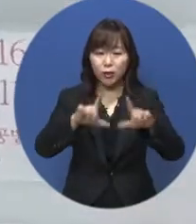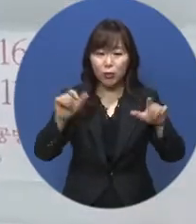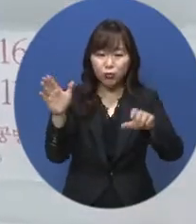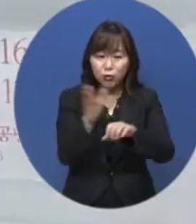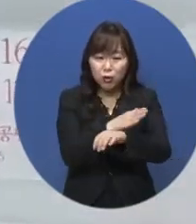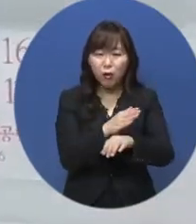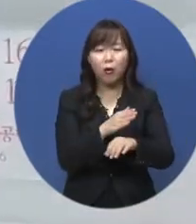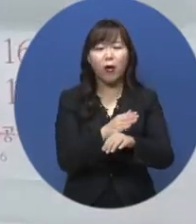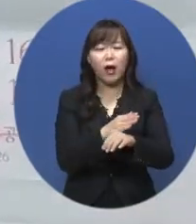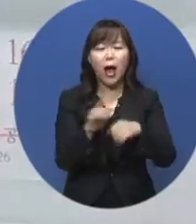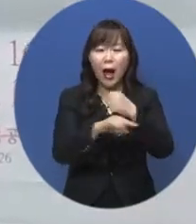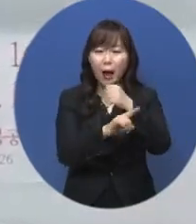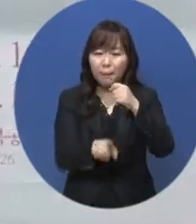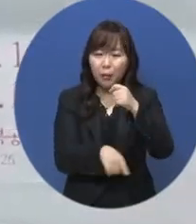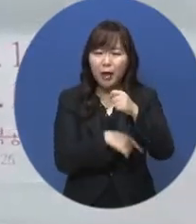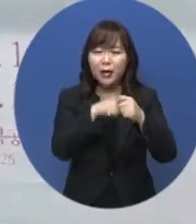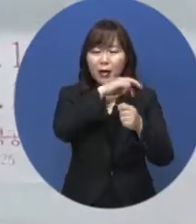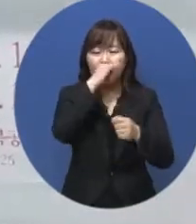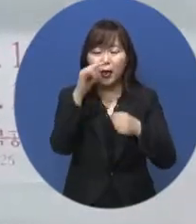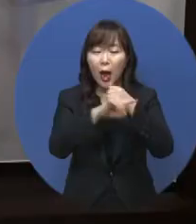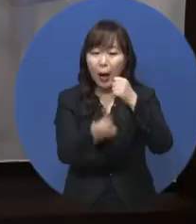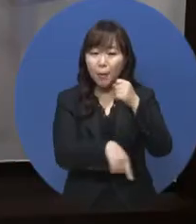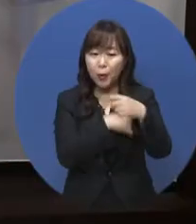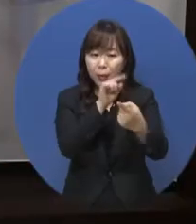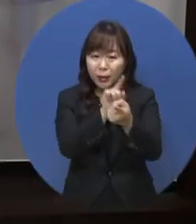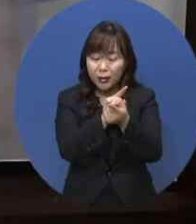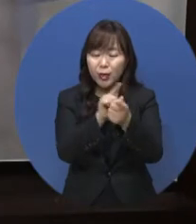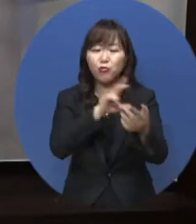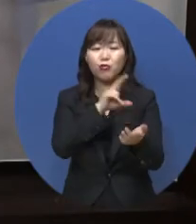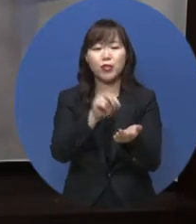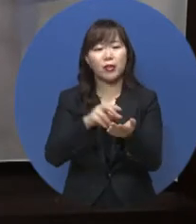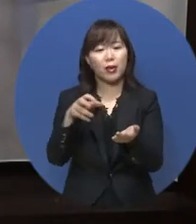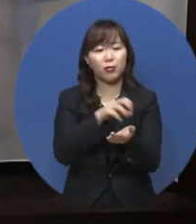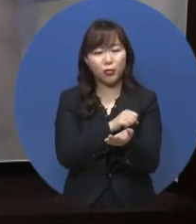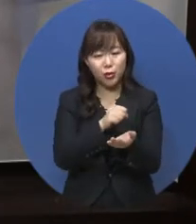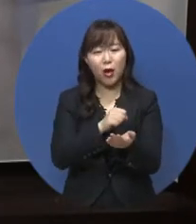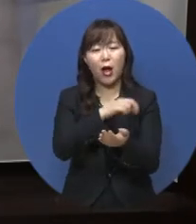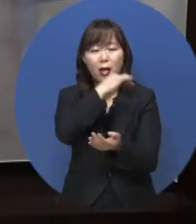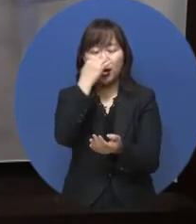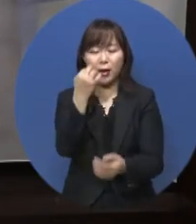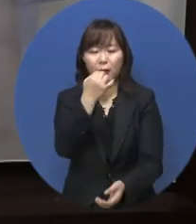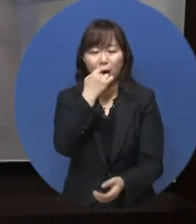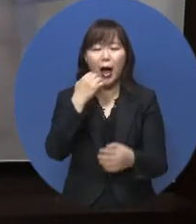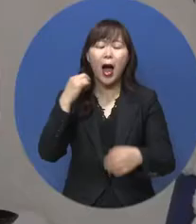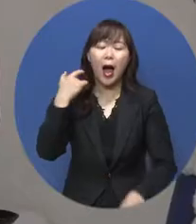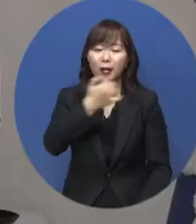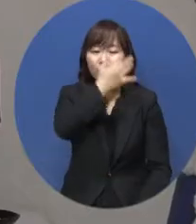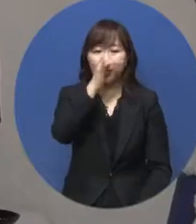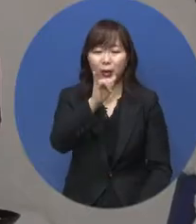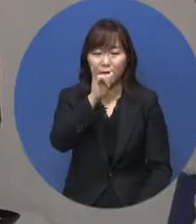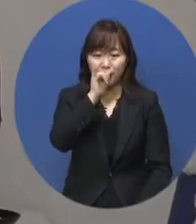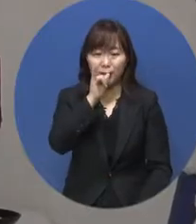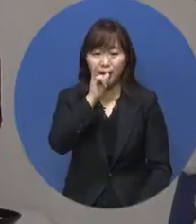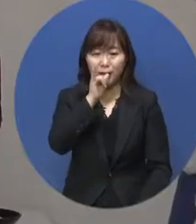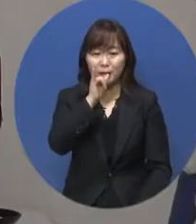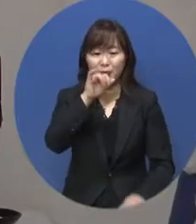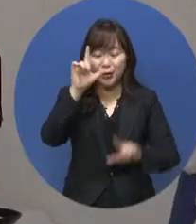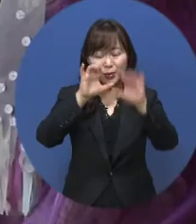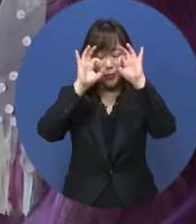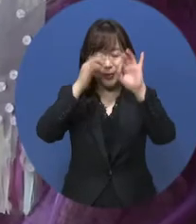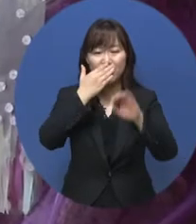사계 향기로운 한복을 만나다를 주제로 봄의 향기로움과 아름다움을 담은 한복이 선을 보이고